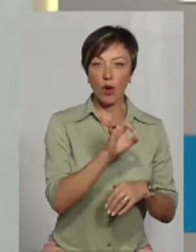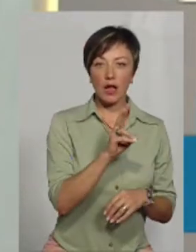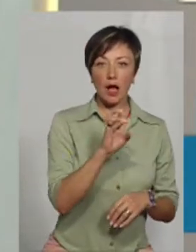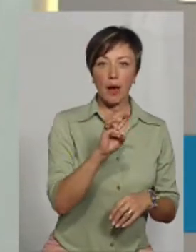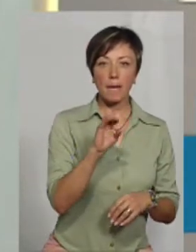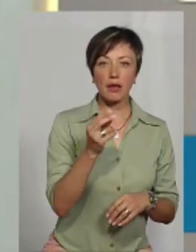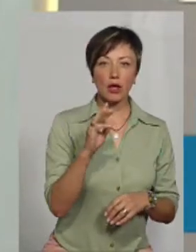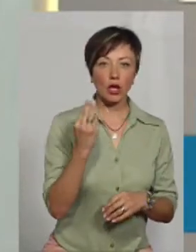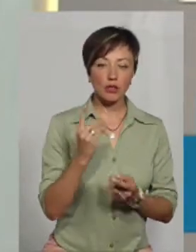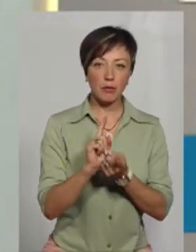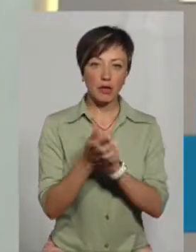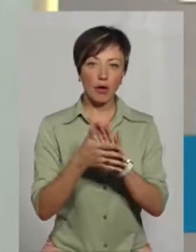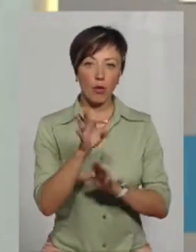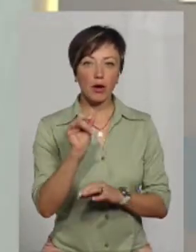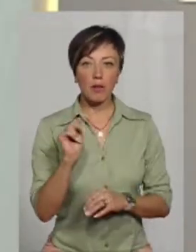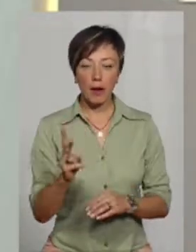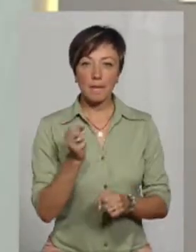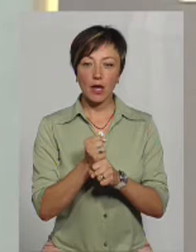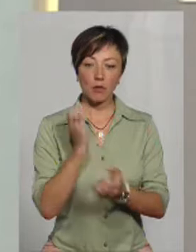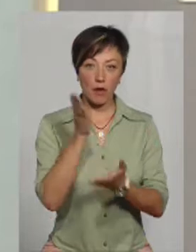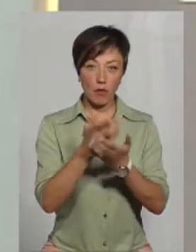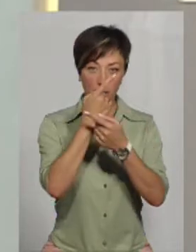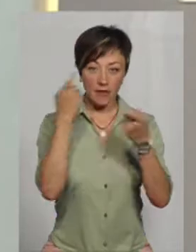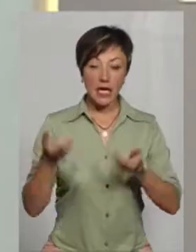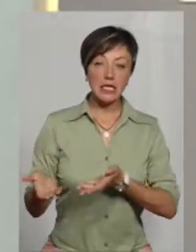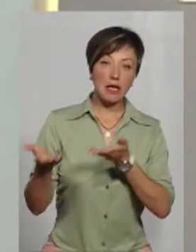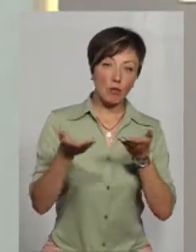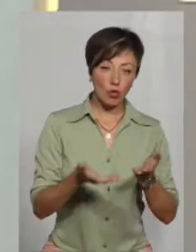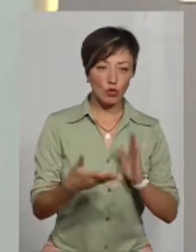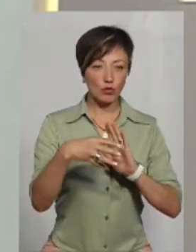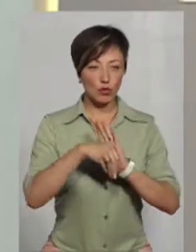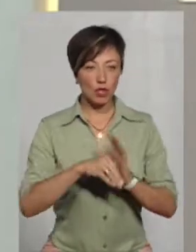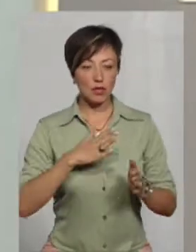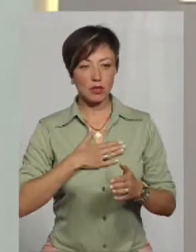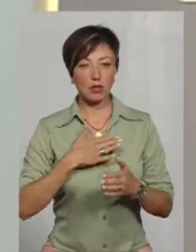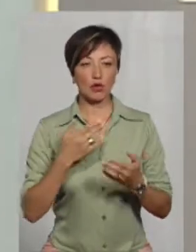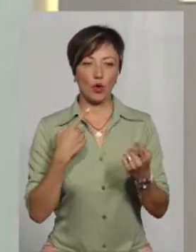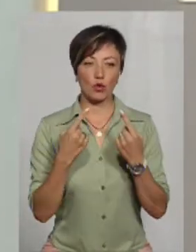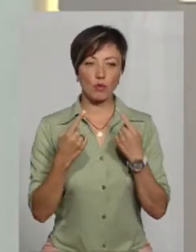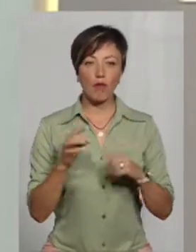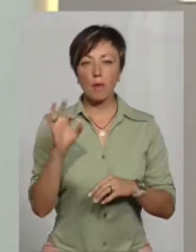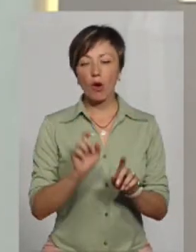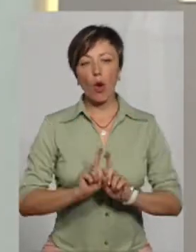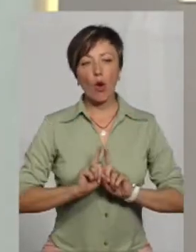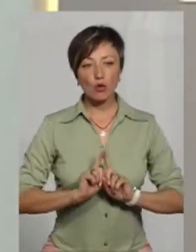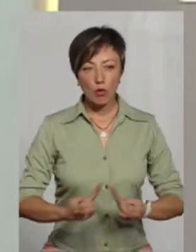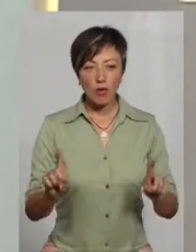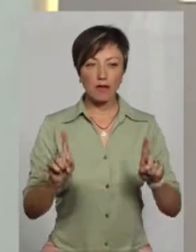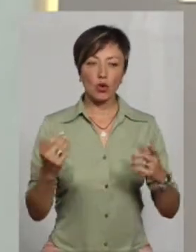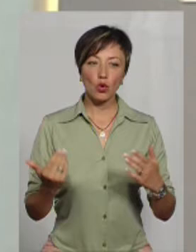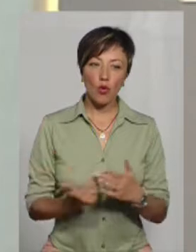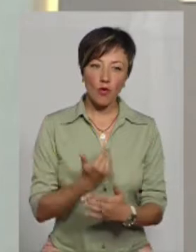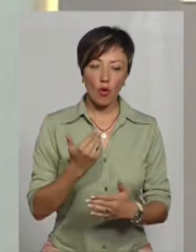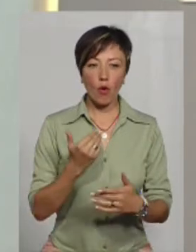На жестову мову перекладає Ольга Рибак. Ми працюємо наживо і запрошуємо долучатися до розмови. Про особливості нового